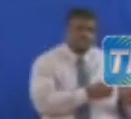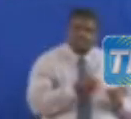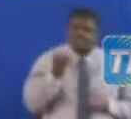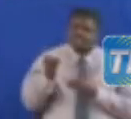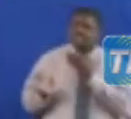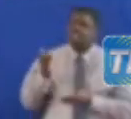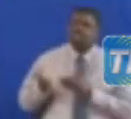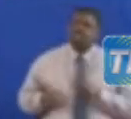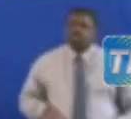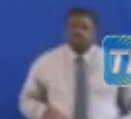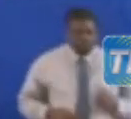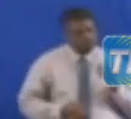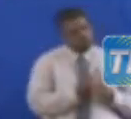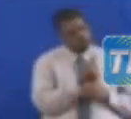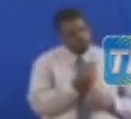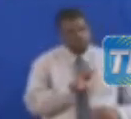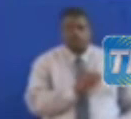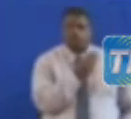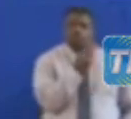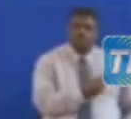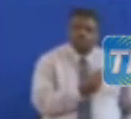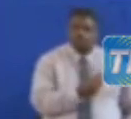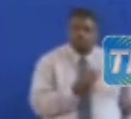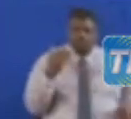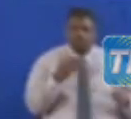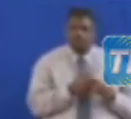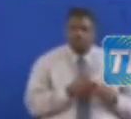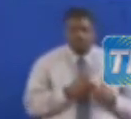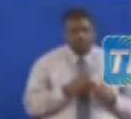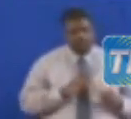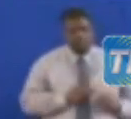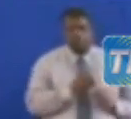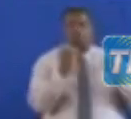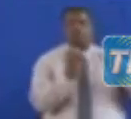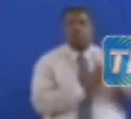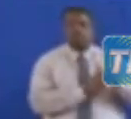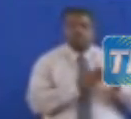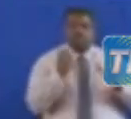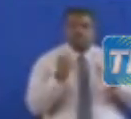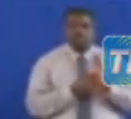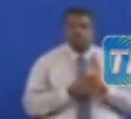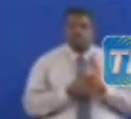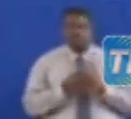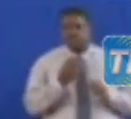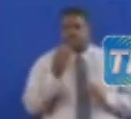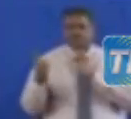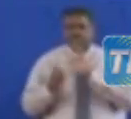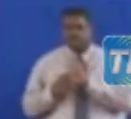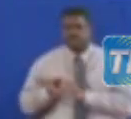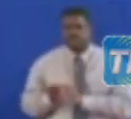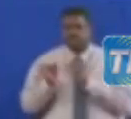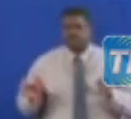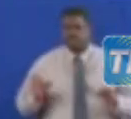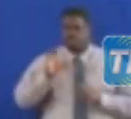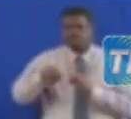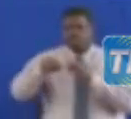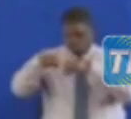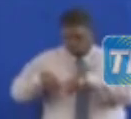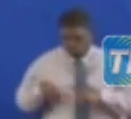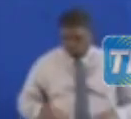na tathmini kutoka shilingi bilioni 3 hadi shilingi bilioni 9.46 zilizotengwa mwaka